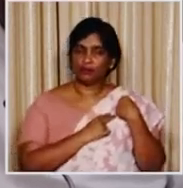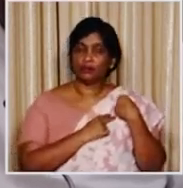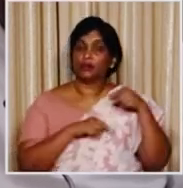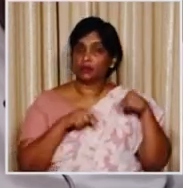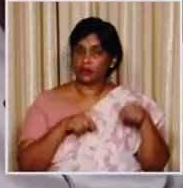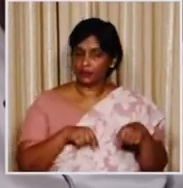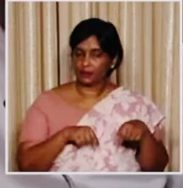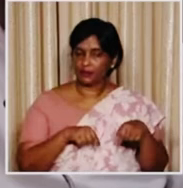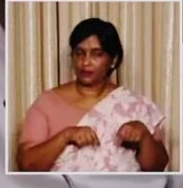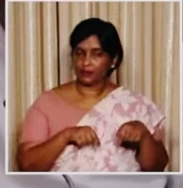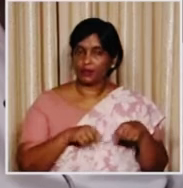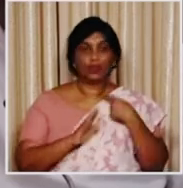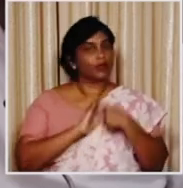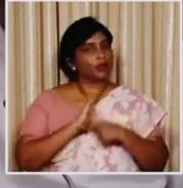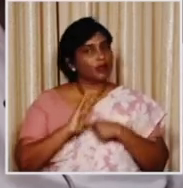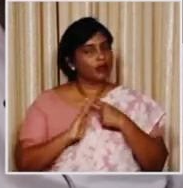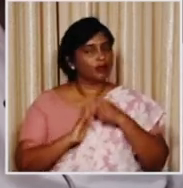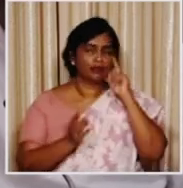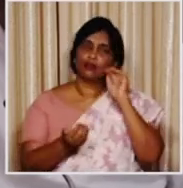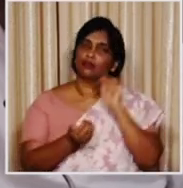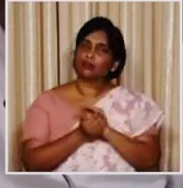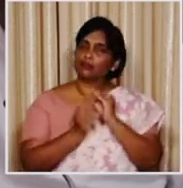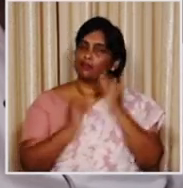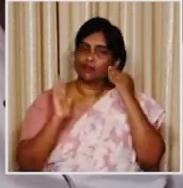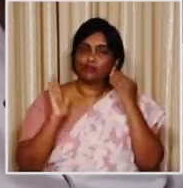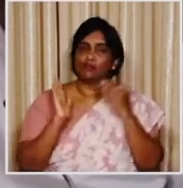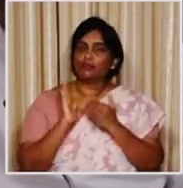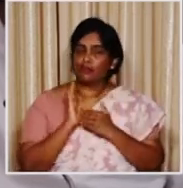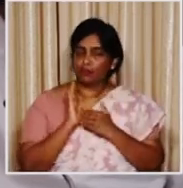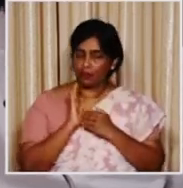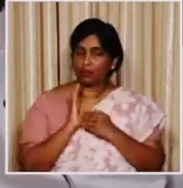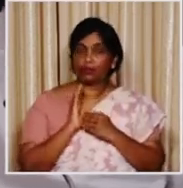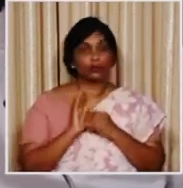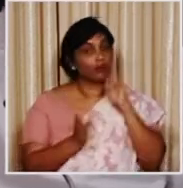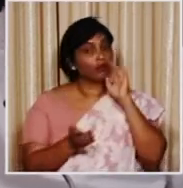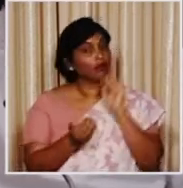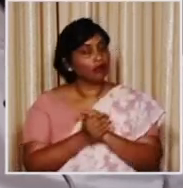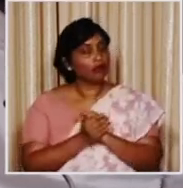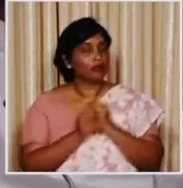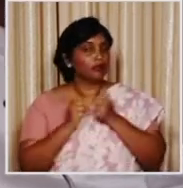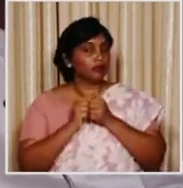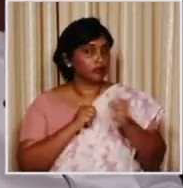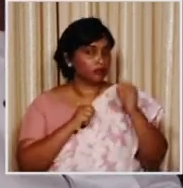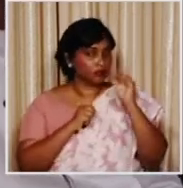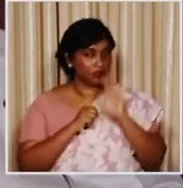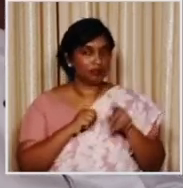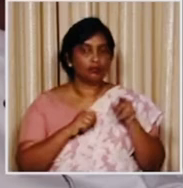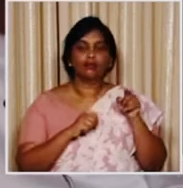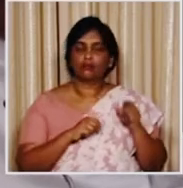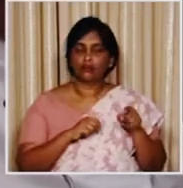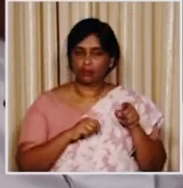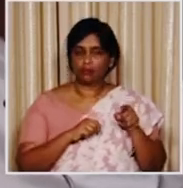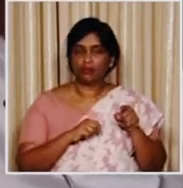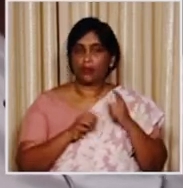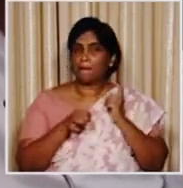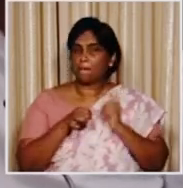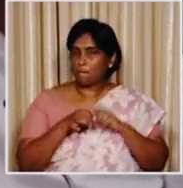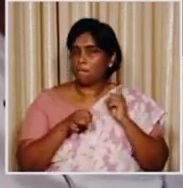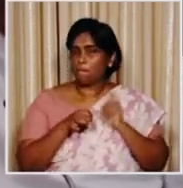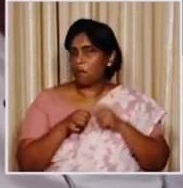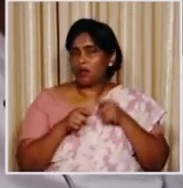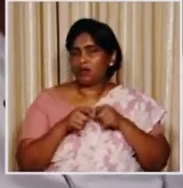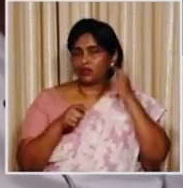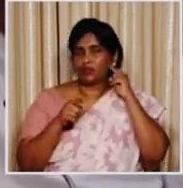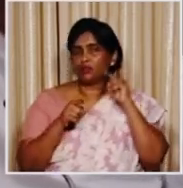මෙතන රටේ ආරක්ෂාව පිළිබඳව ආරක්ෂා රාමුවේ ඇති වෙලා තියෙන ප්‍රශ්න ටික